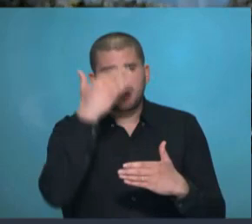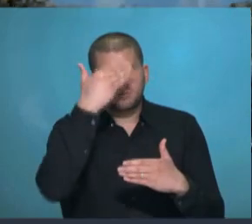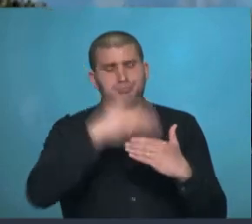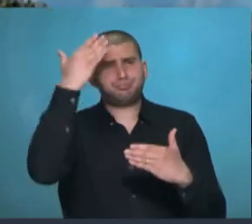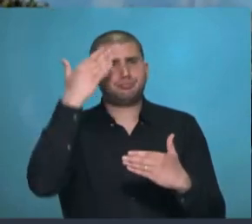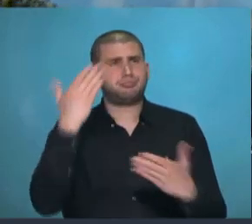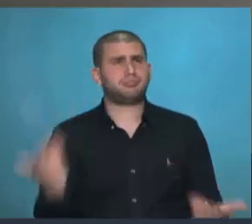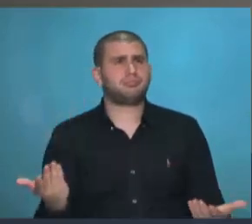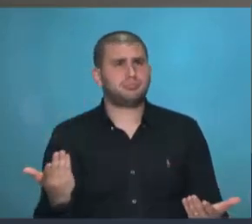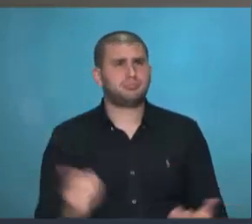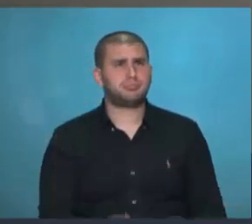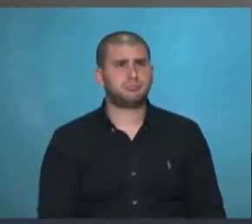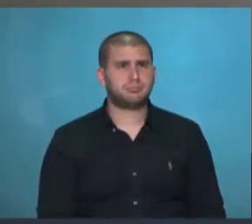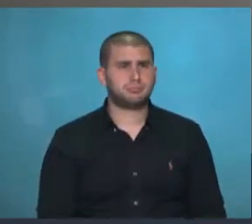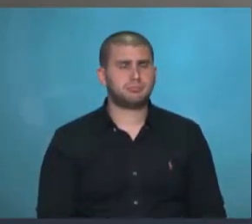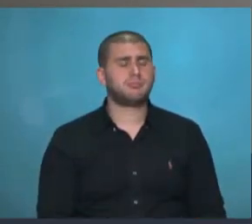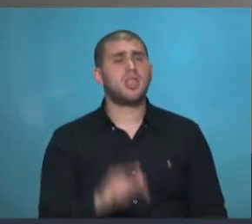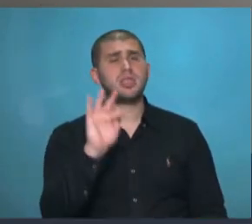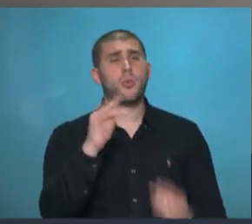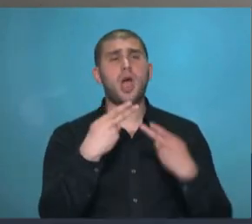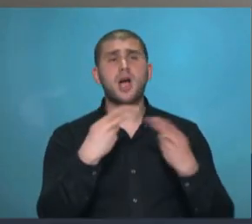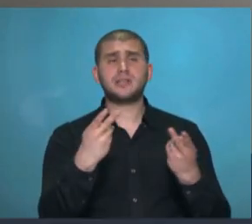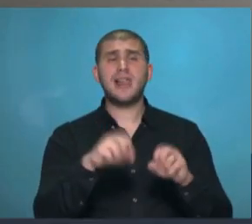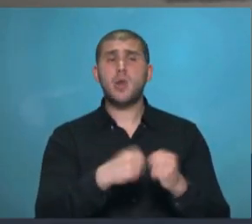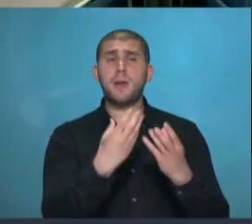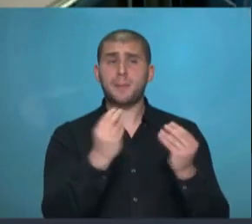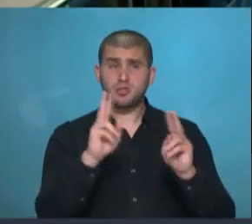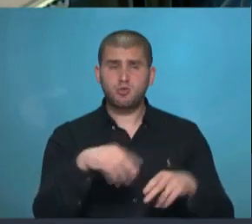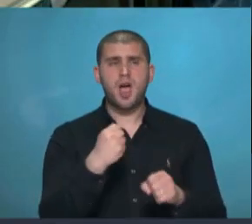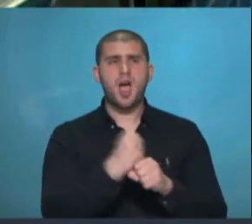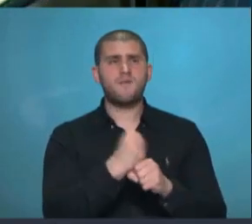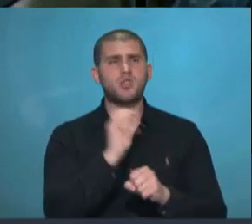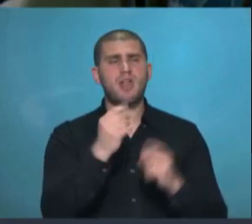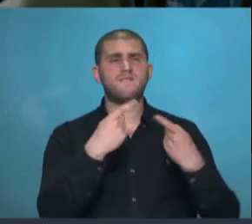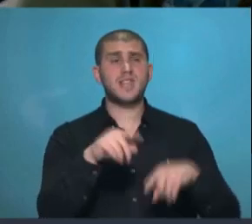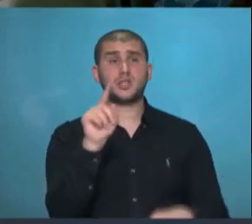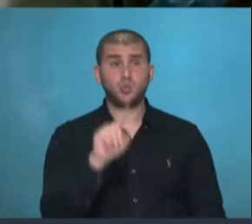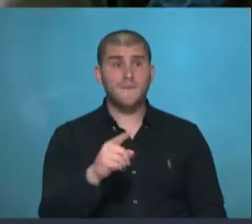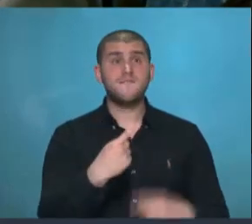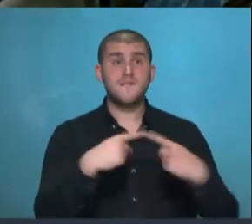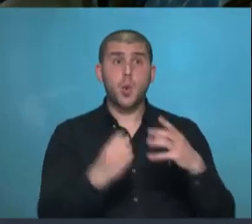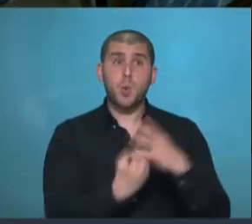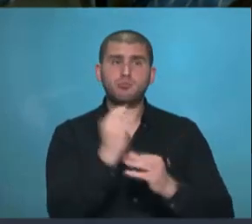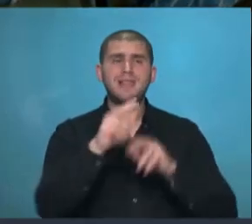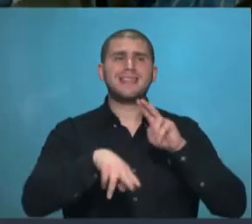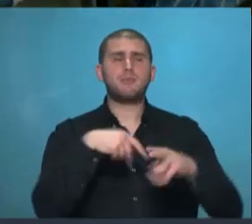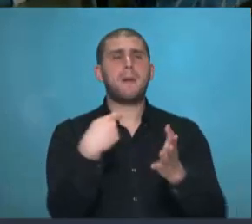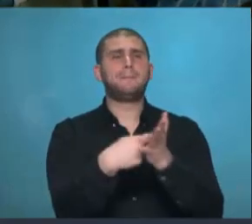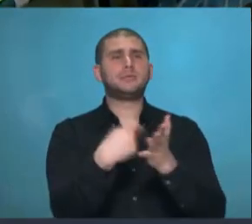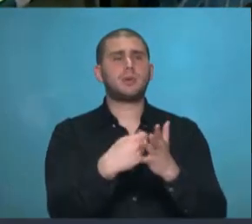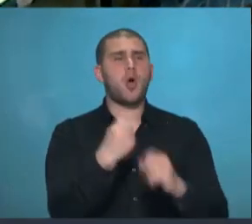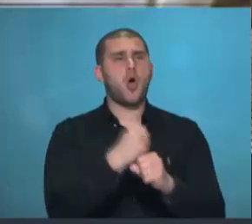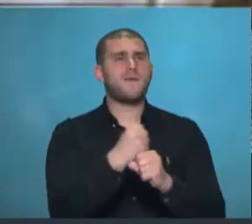הכל נקטע. טוויל חשף ליקויים רבים בעבודת ועדת זוהר, ועדה שהוקמה כדי לטפל בפיצויים לעובדי